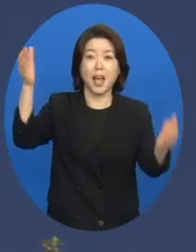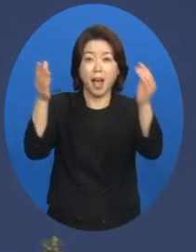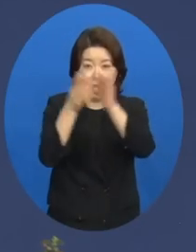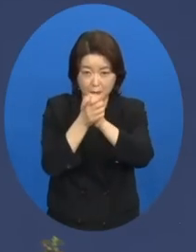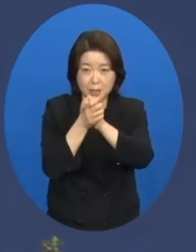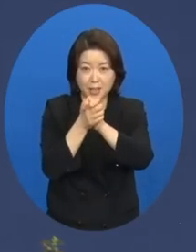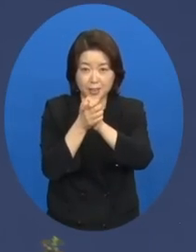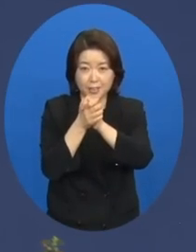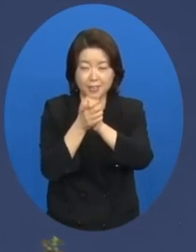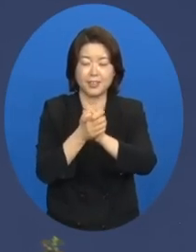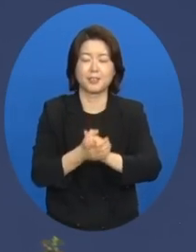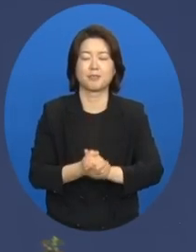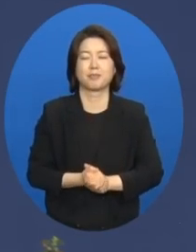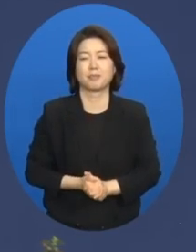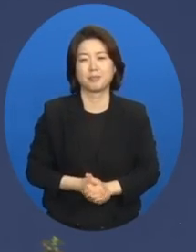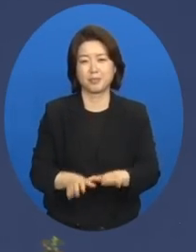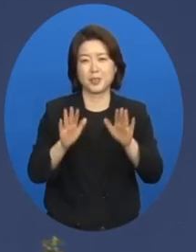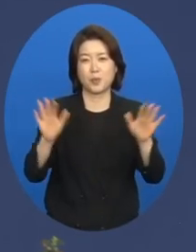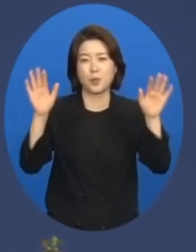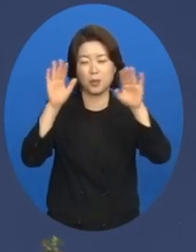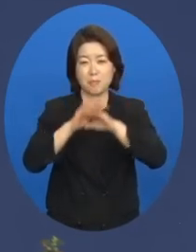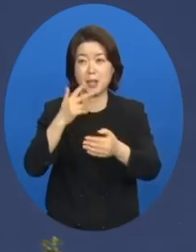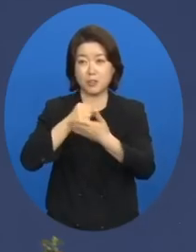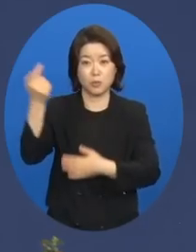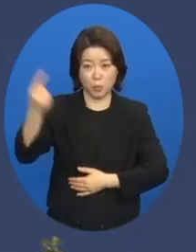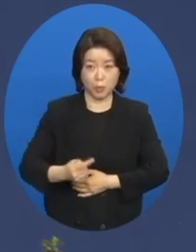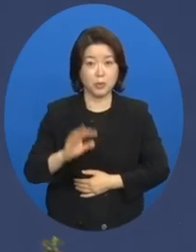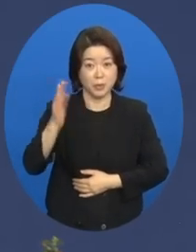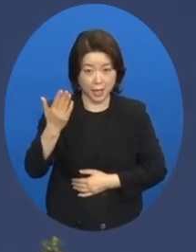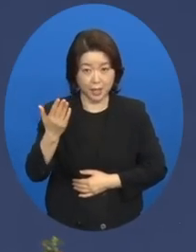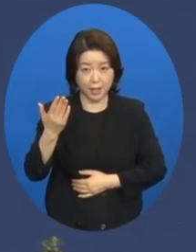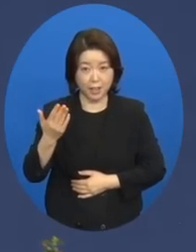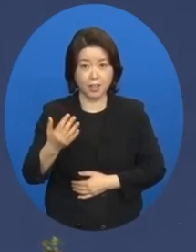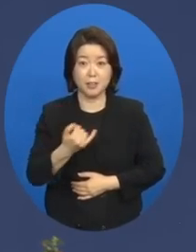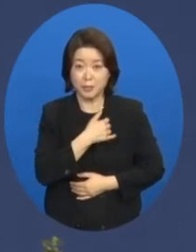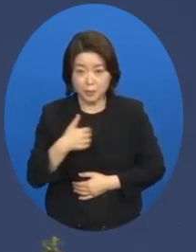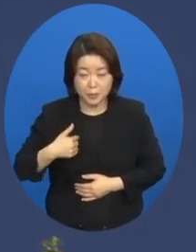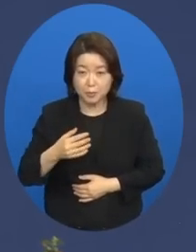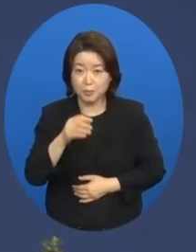아멘이십니까? 오늘 밤에 주님 오셔도 좋겠습니까?